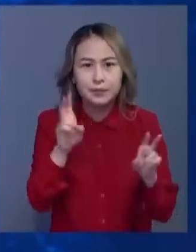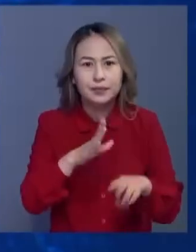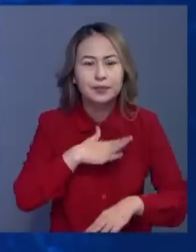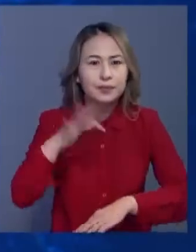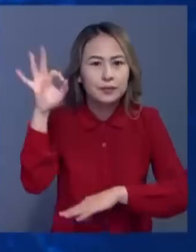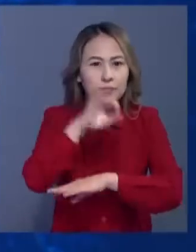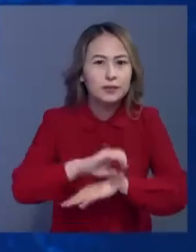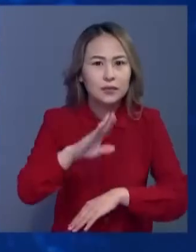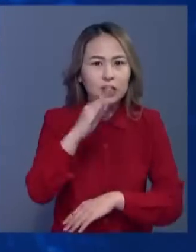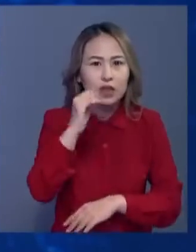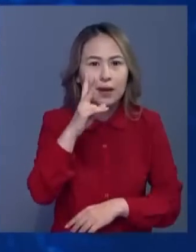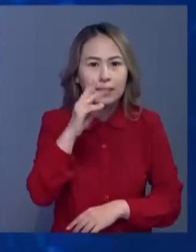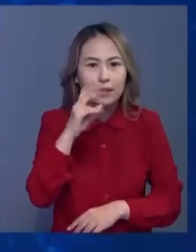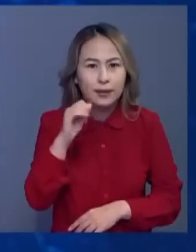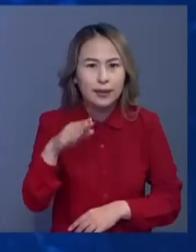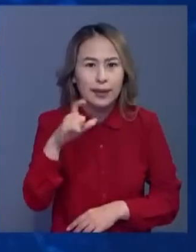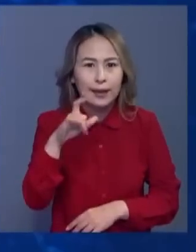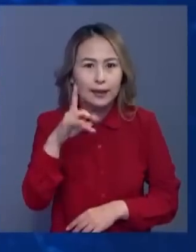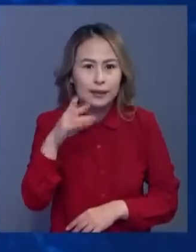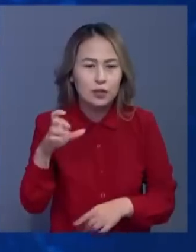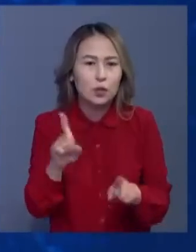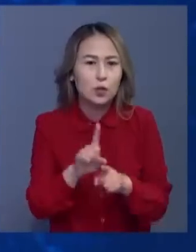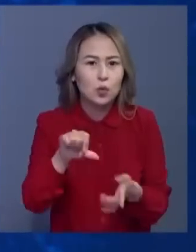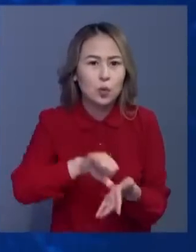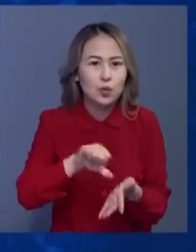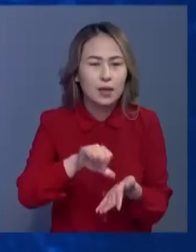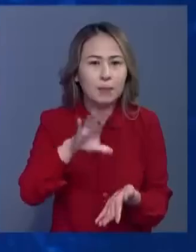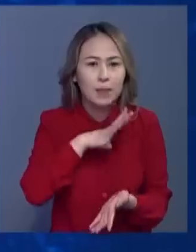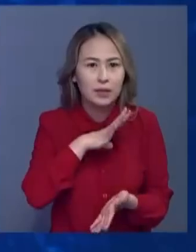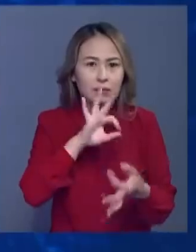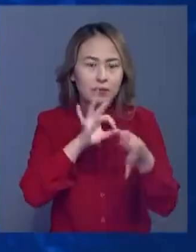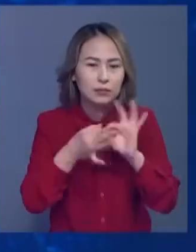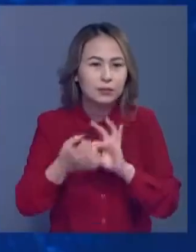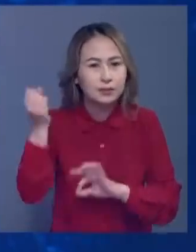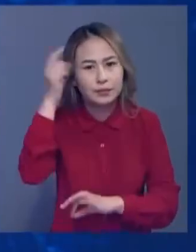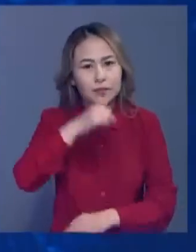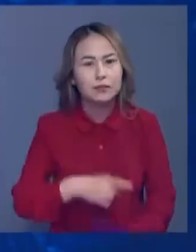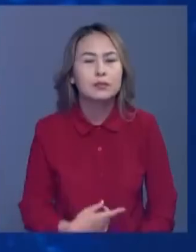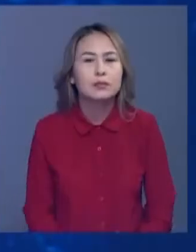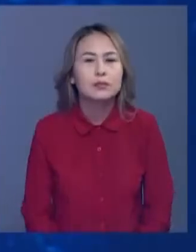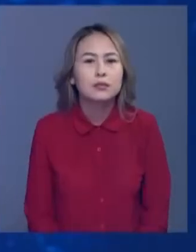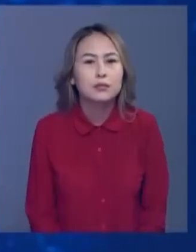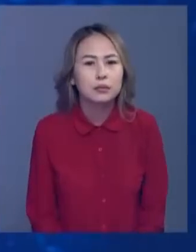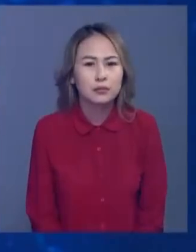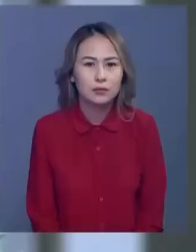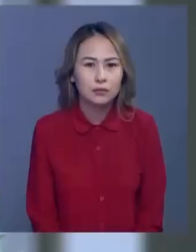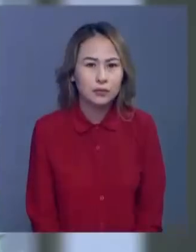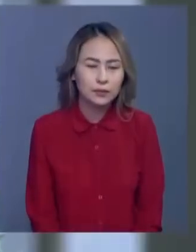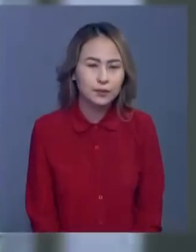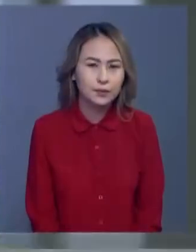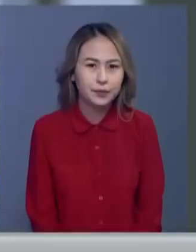арнаның батыс Еуропадағы тілшісі Жанат Эрнсте баспасөз мәслихатына қатысты. Толығырақ келесі бейнематериалда.